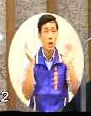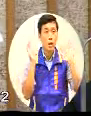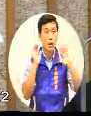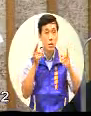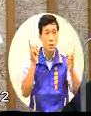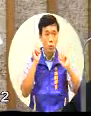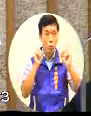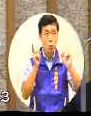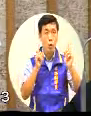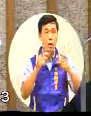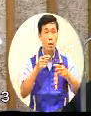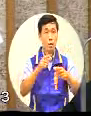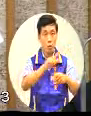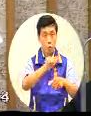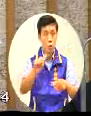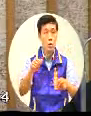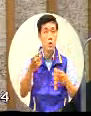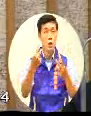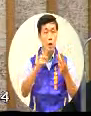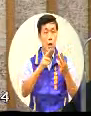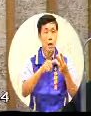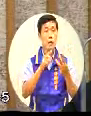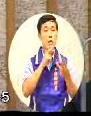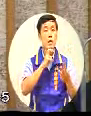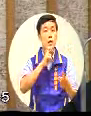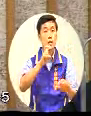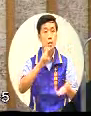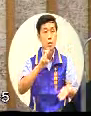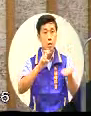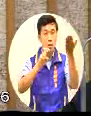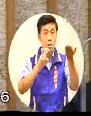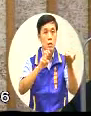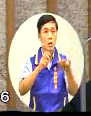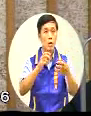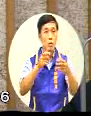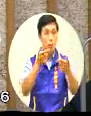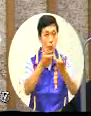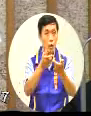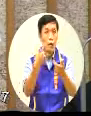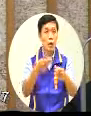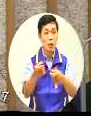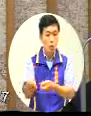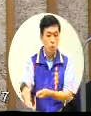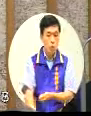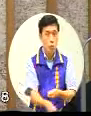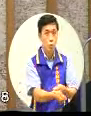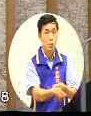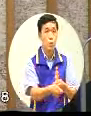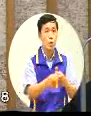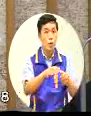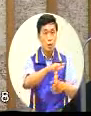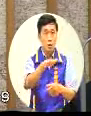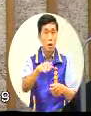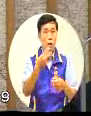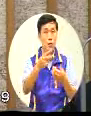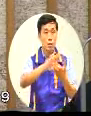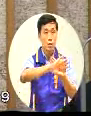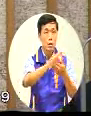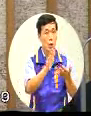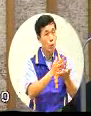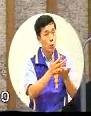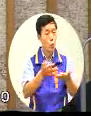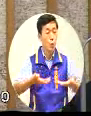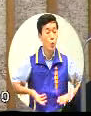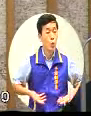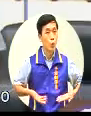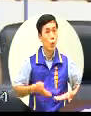或者是成人的哈，那也有规划这个高尔夫球场，还有其他的一些休闲娱乐。 其实我觉得那个动